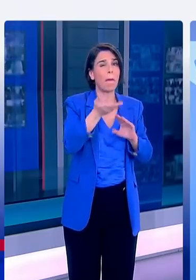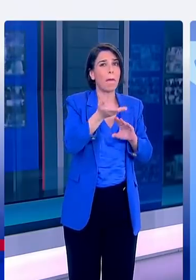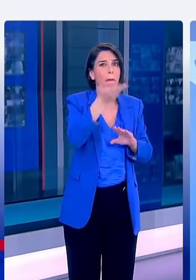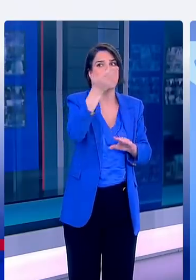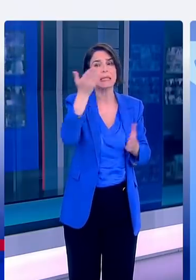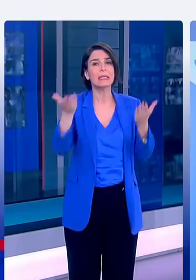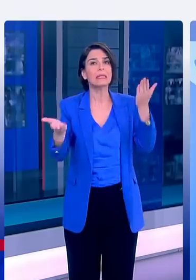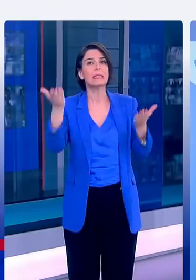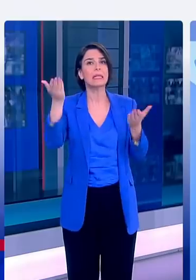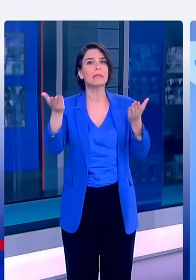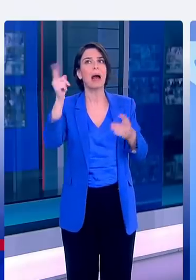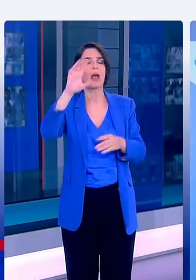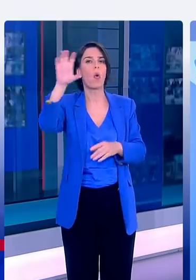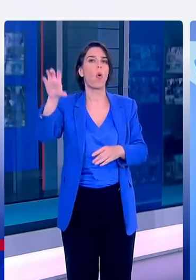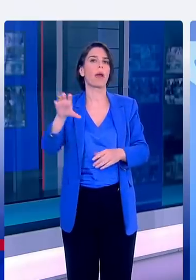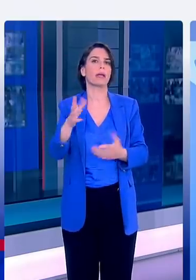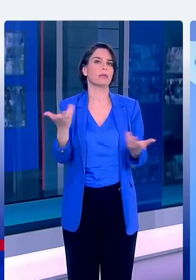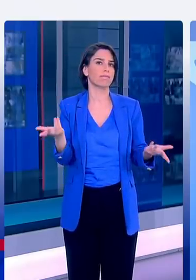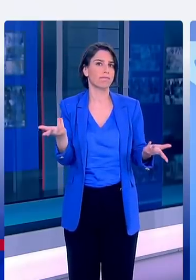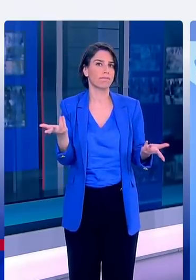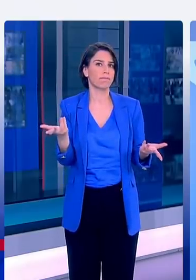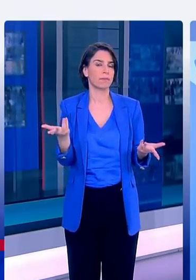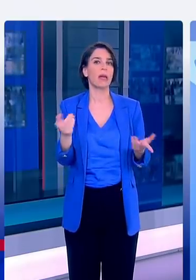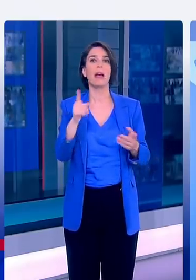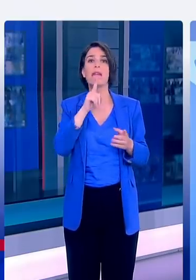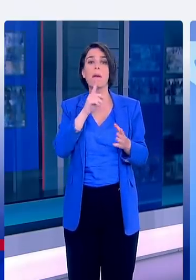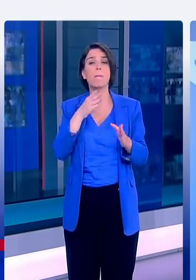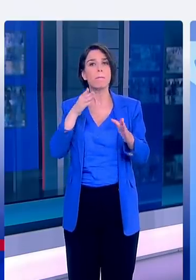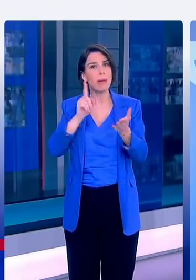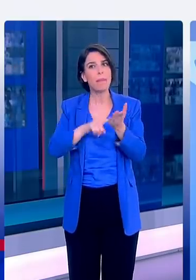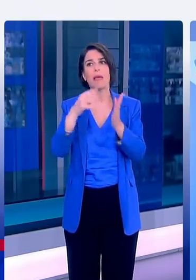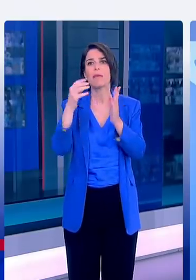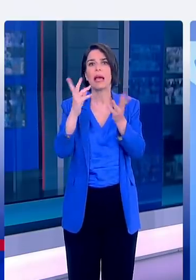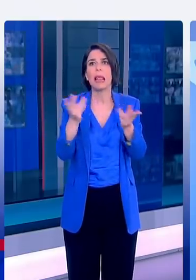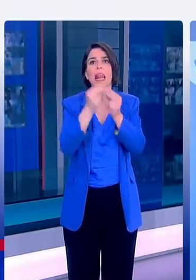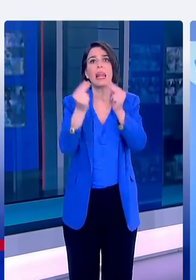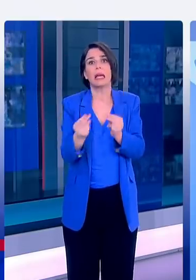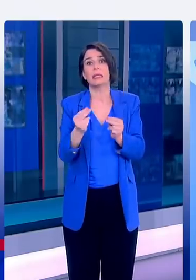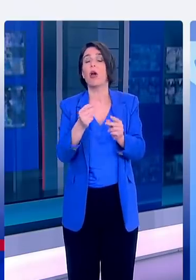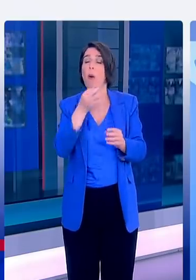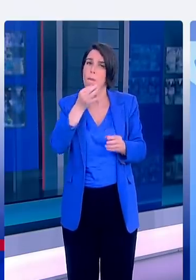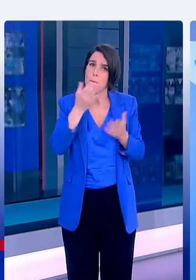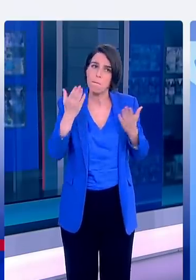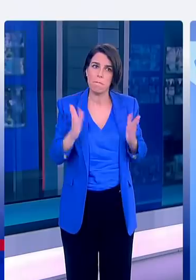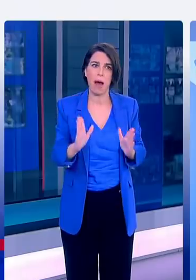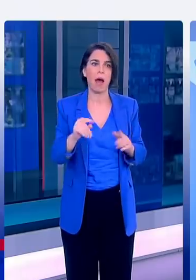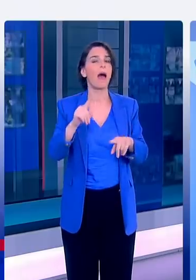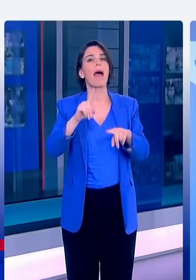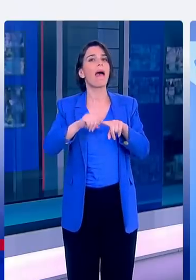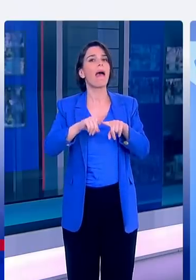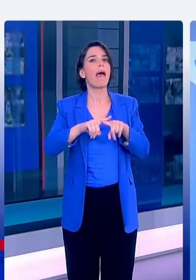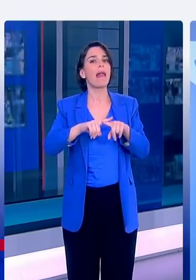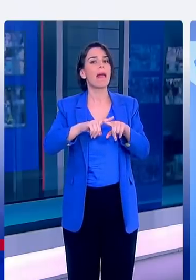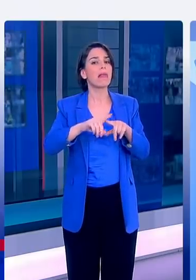σχέση με άλλες χώρες. Άρα εκεί η παρέμβαση είναι απαραίτητη. Τονίζω όμως, αυτό το οποίο ενδιαφέρει το ελληνικό νοικοκυριό